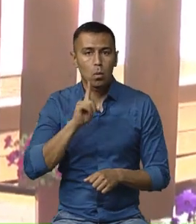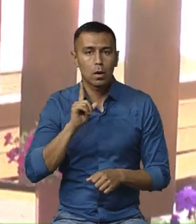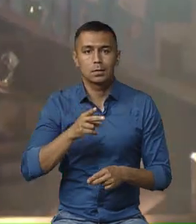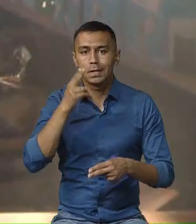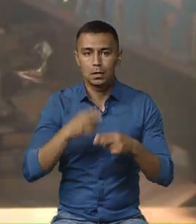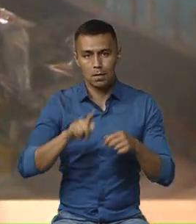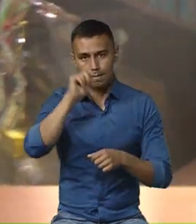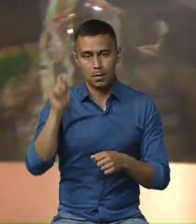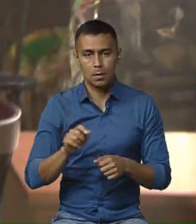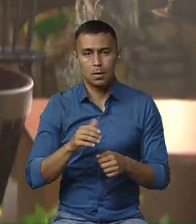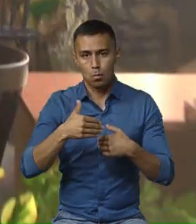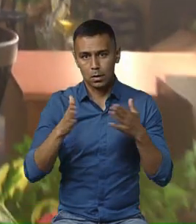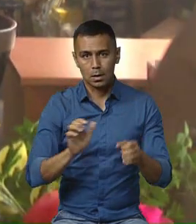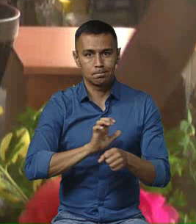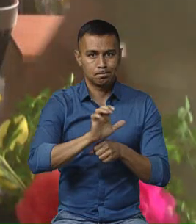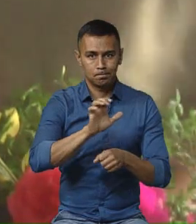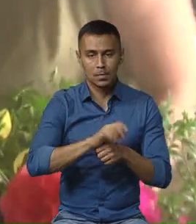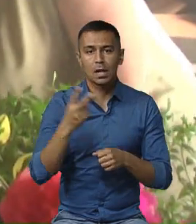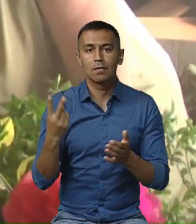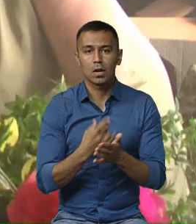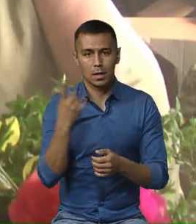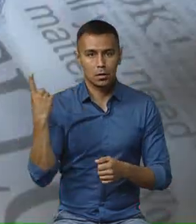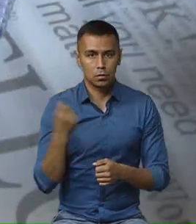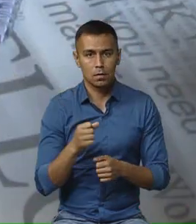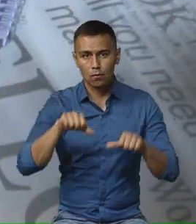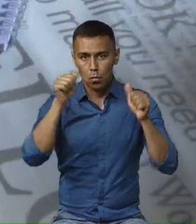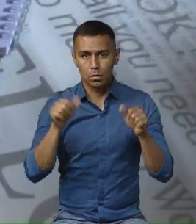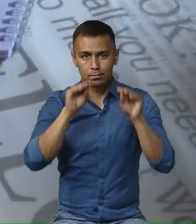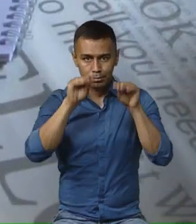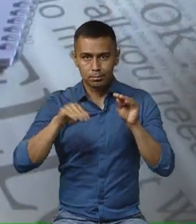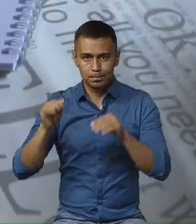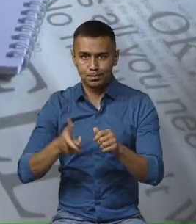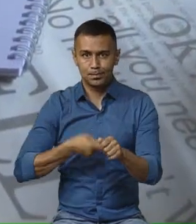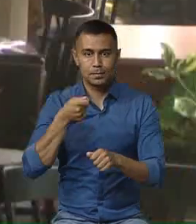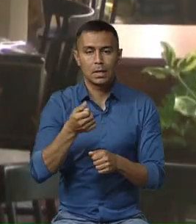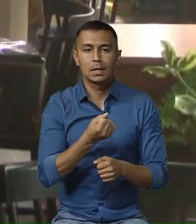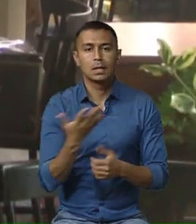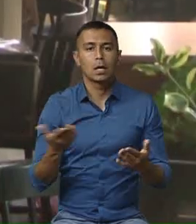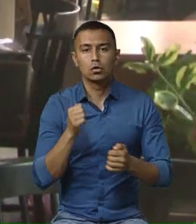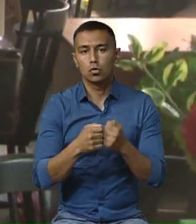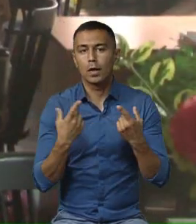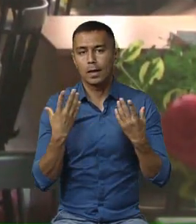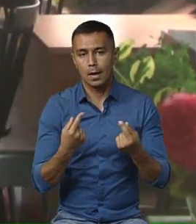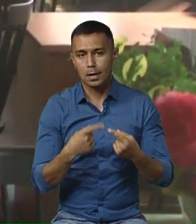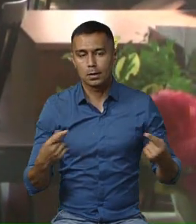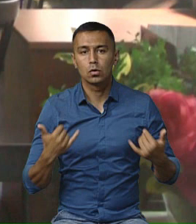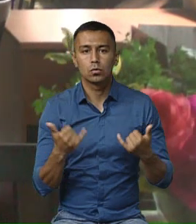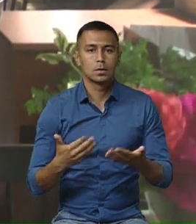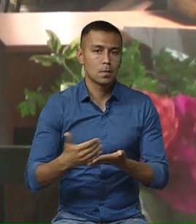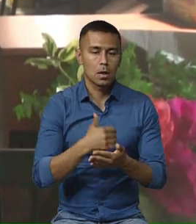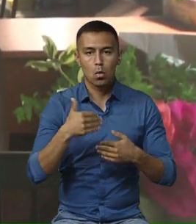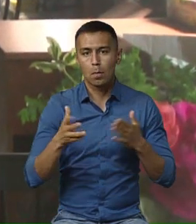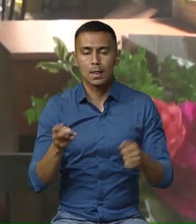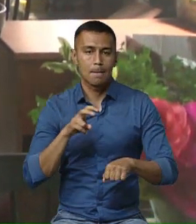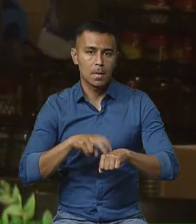закінчиться війна. Посилки на передову відправляють двічі на тиждень, формуючи їх за заявками, кількість яких щодня різна. Сьогодні збирали коробки